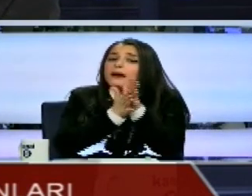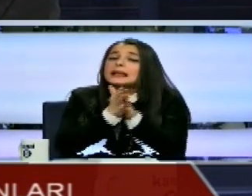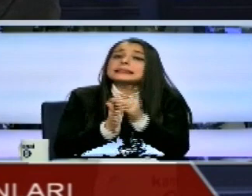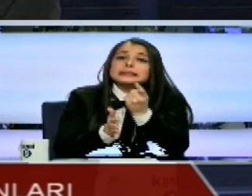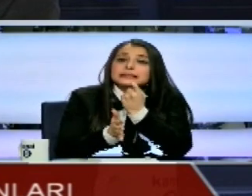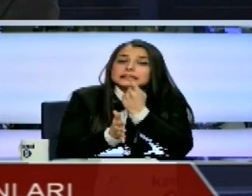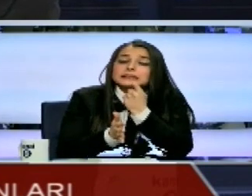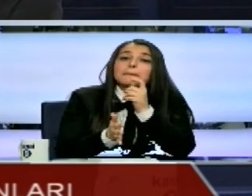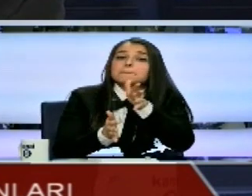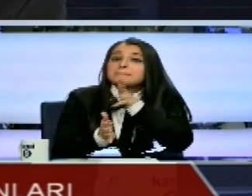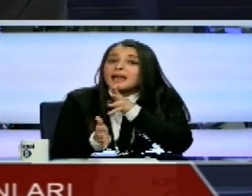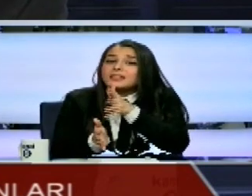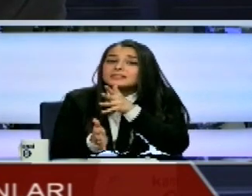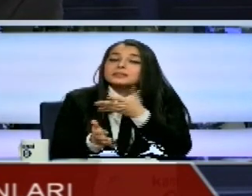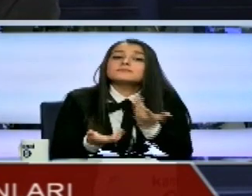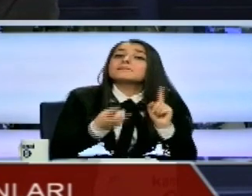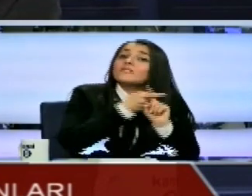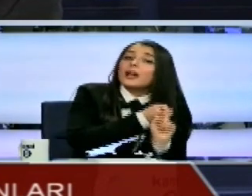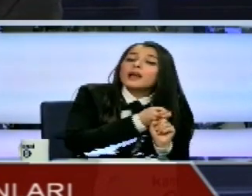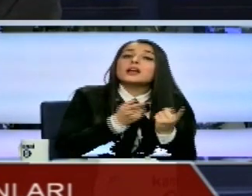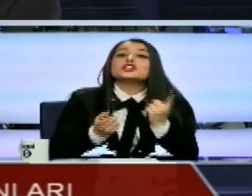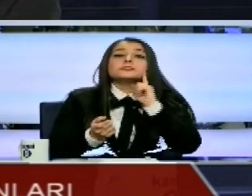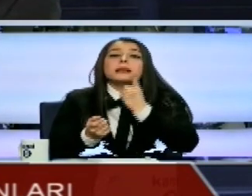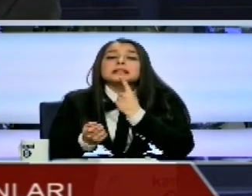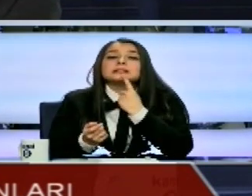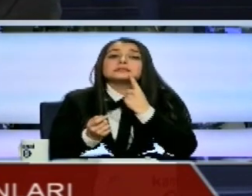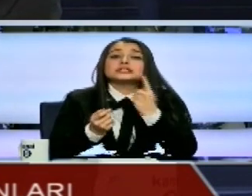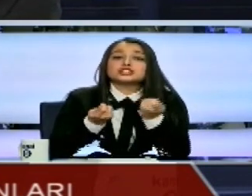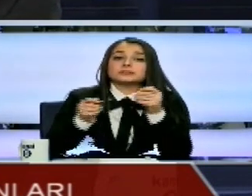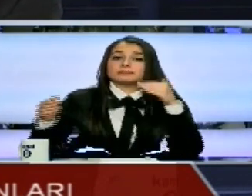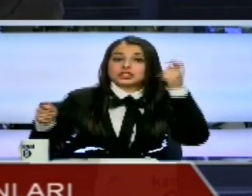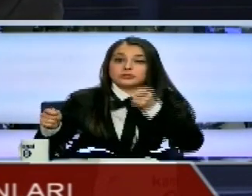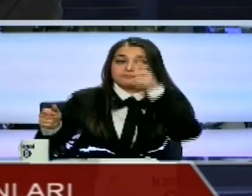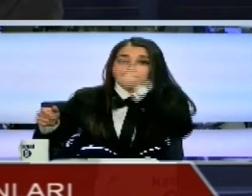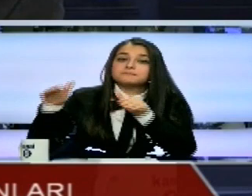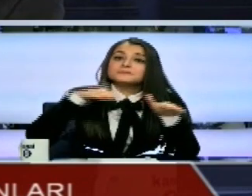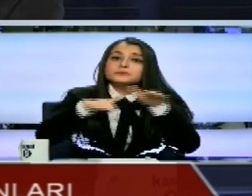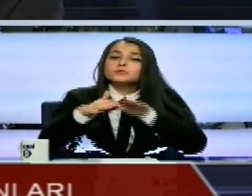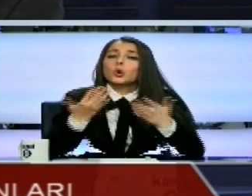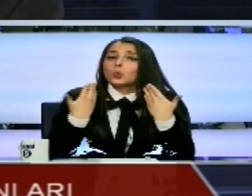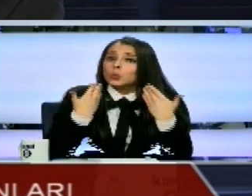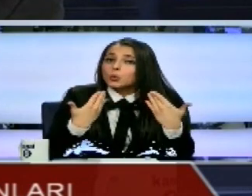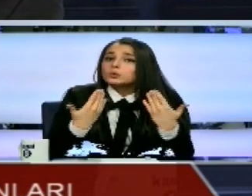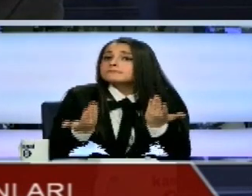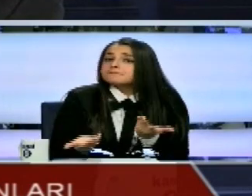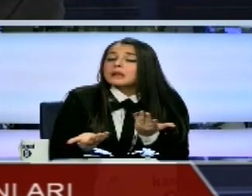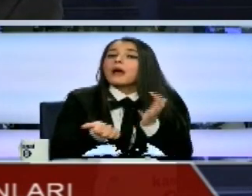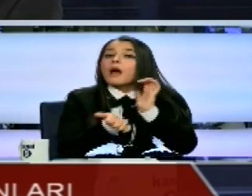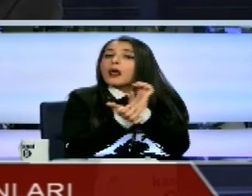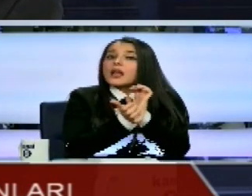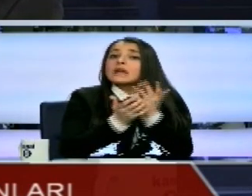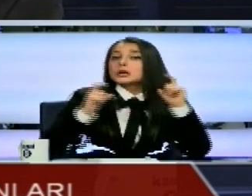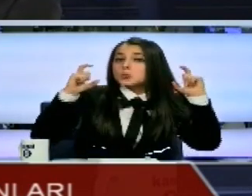dili bilen ya da işitme engelli vatandaşlar istihdam edilse hem hukuksal hem de ailevi ve